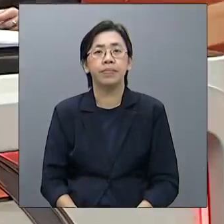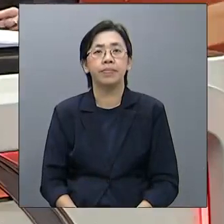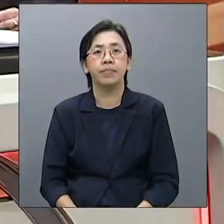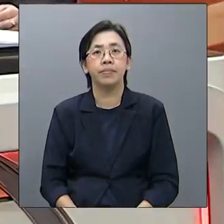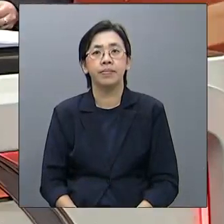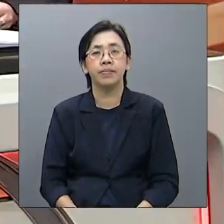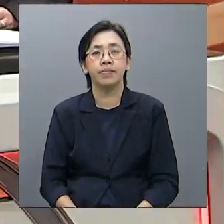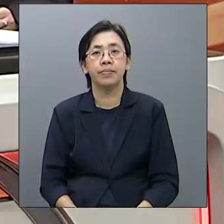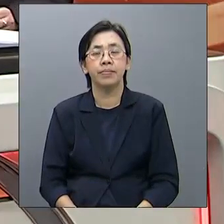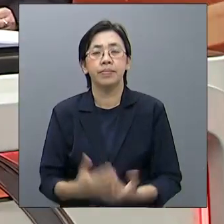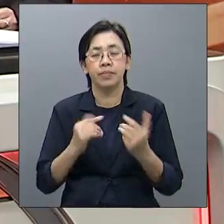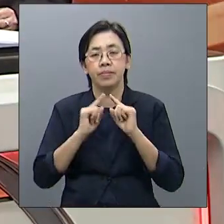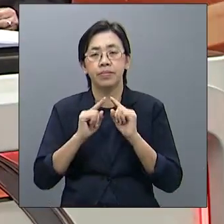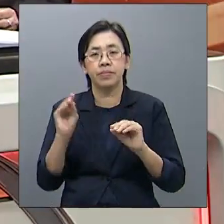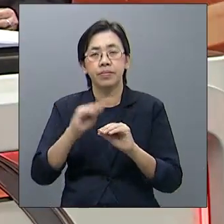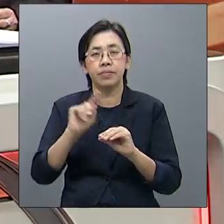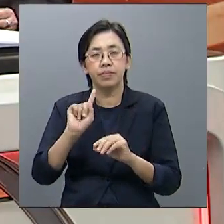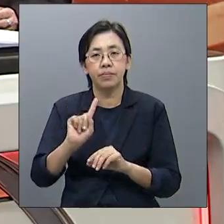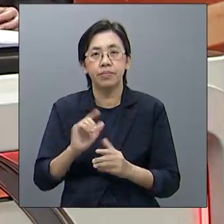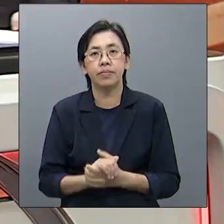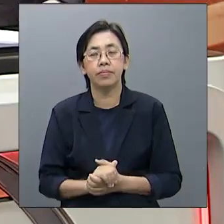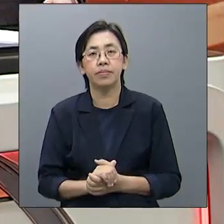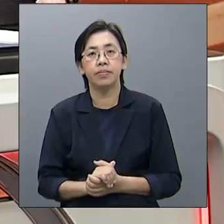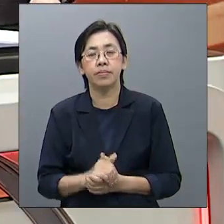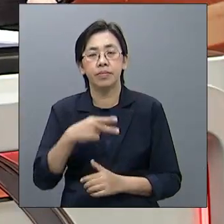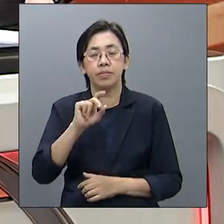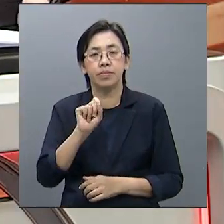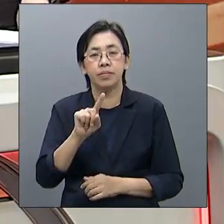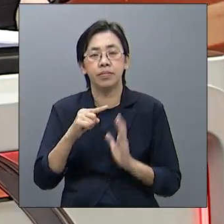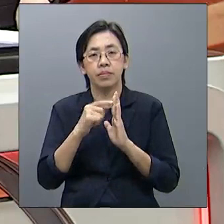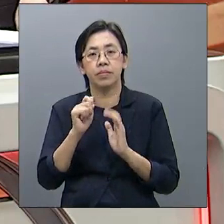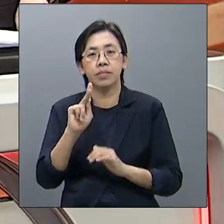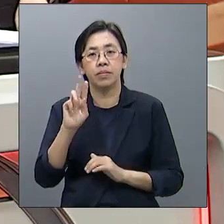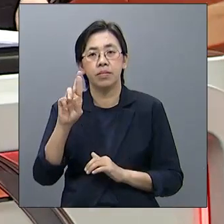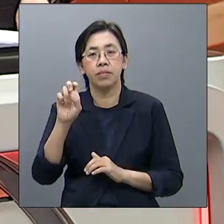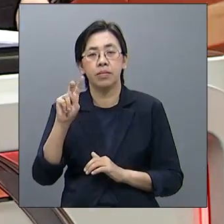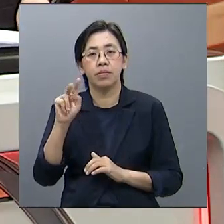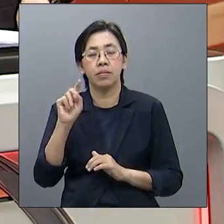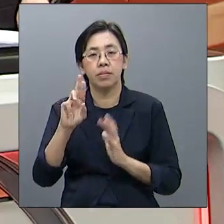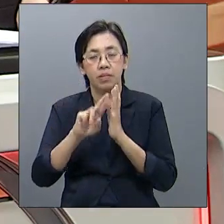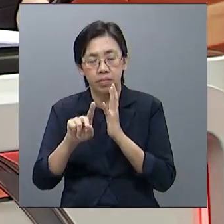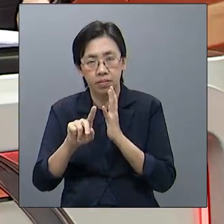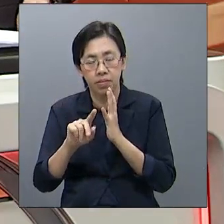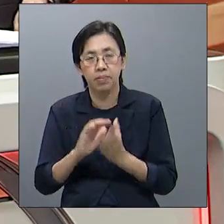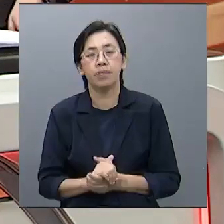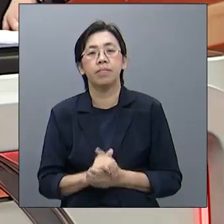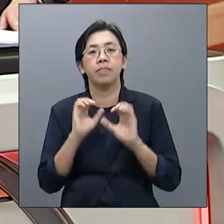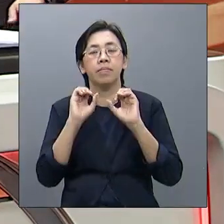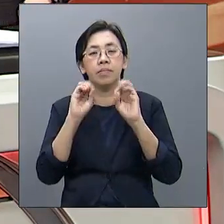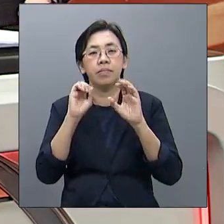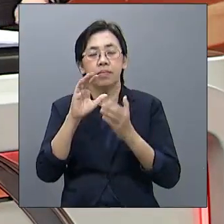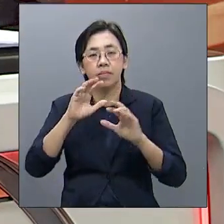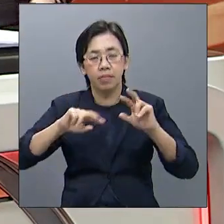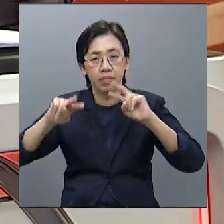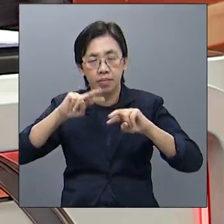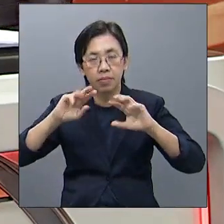ในช่วนี้พูคุยเพิมเติมกับผู้ช่วยสัตราจาร์เอกริต่วศิรยอาจาร์ คณรราธศาตมหาวทยาลยสงขลา นัคริวทยาเขตปัตานีถึงแวทาง